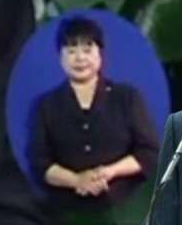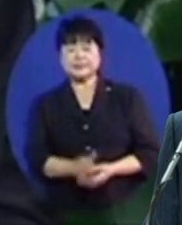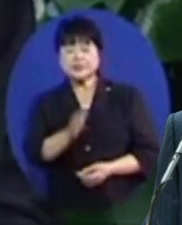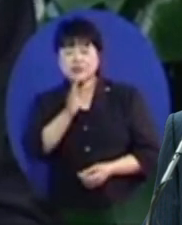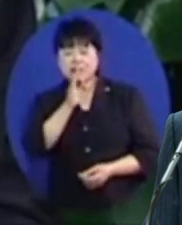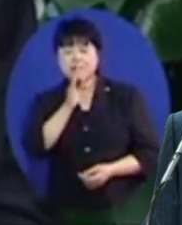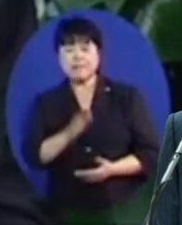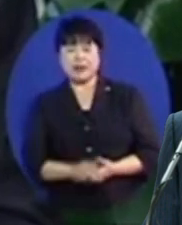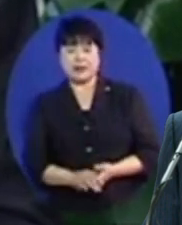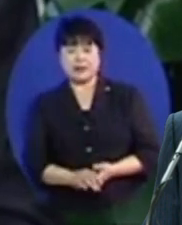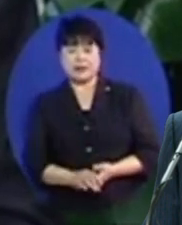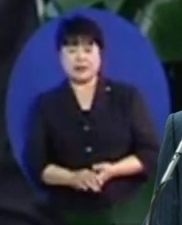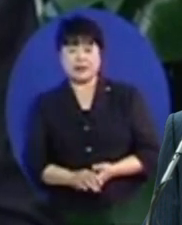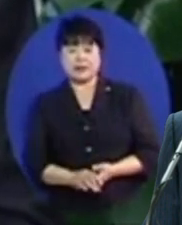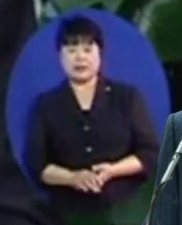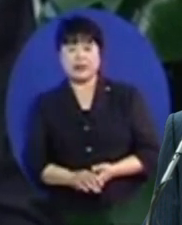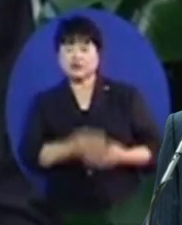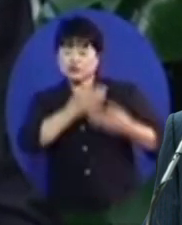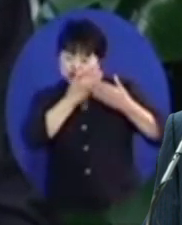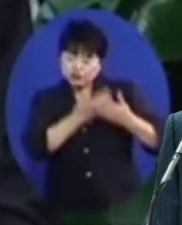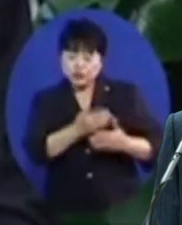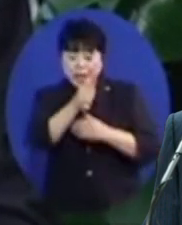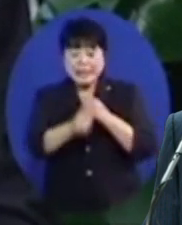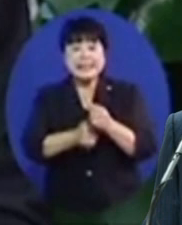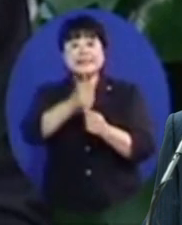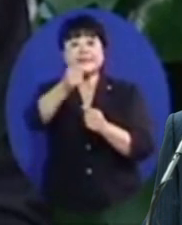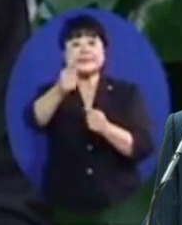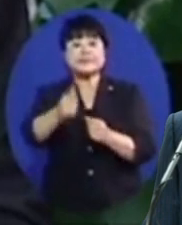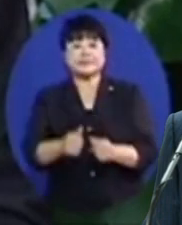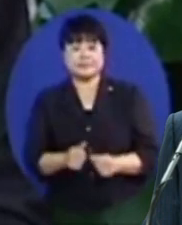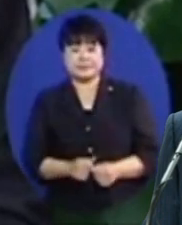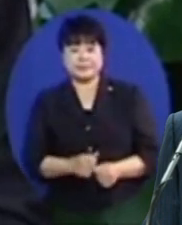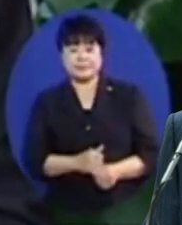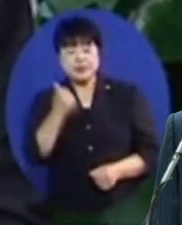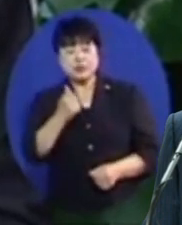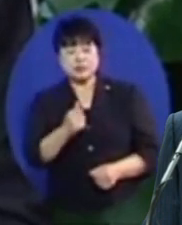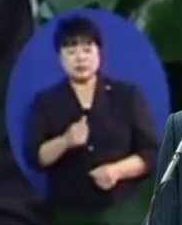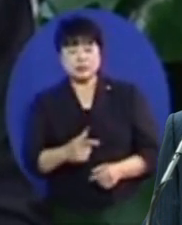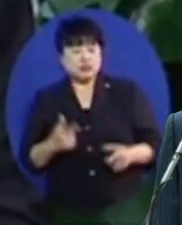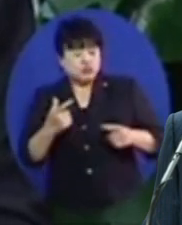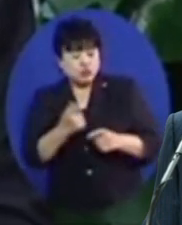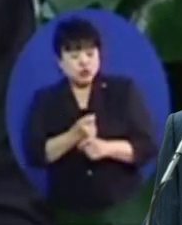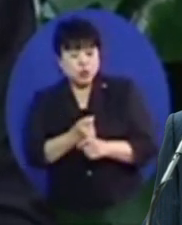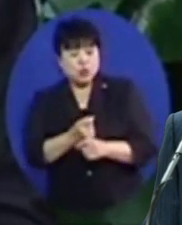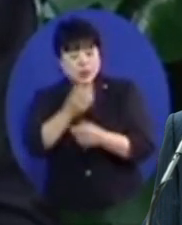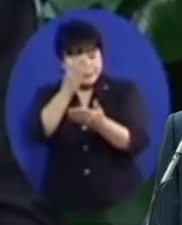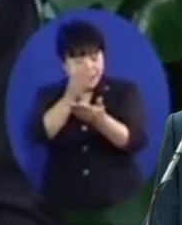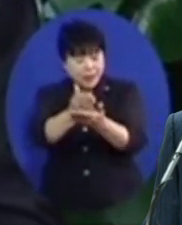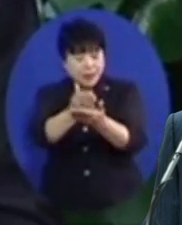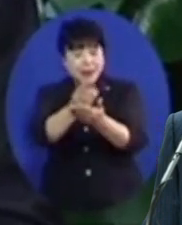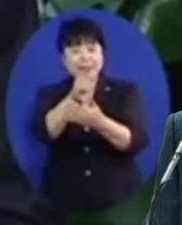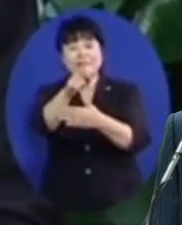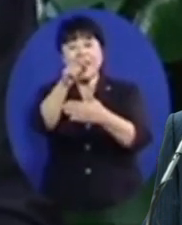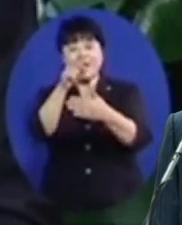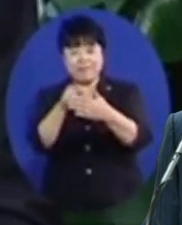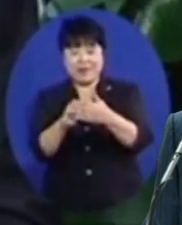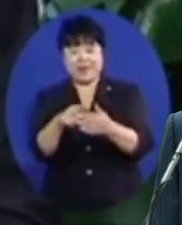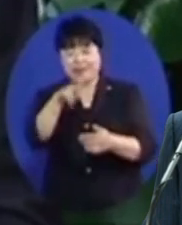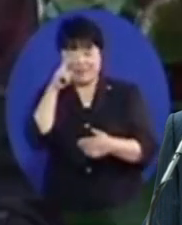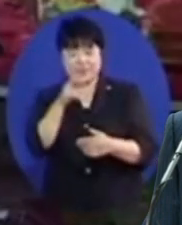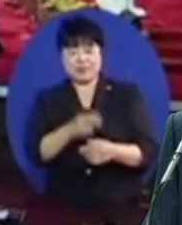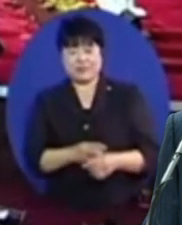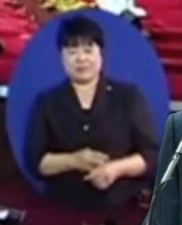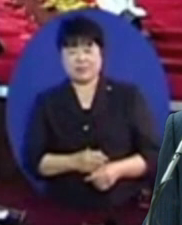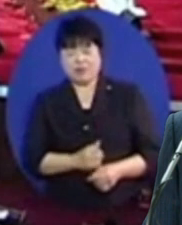이만큼 심각하게 하나님은 미움과 분노를 생각하는 것입니다. 우리는 마음속에 미움과